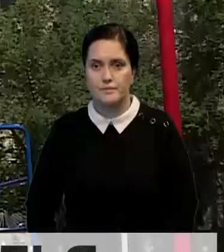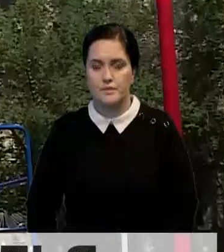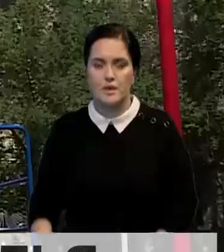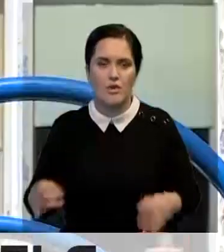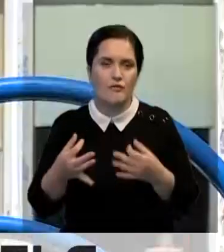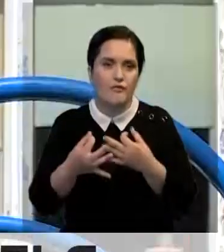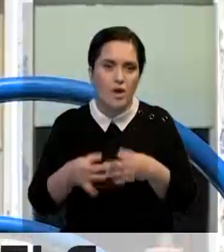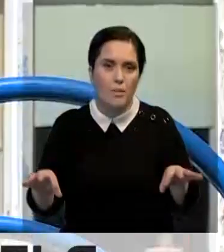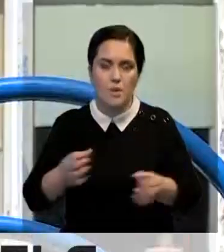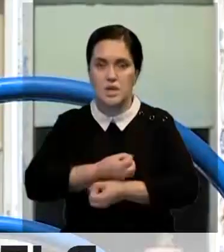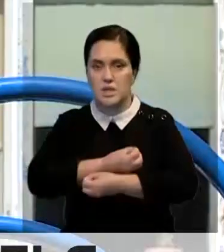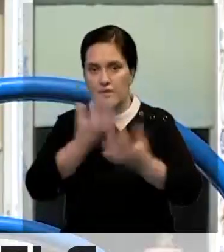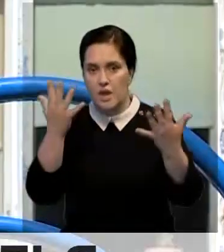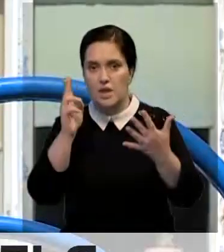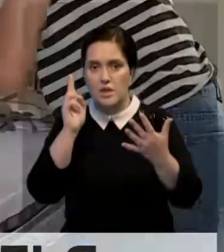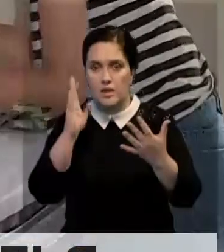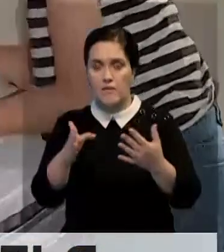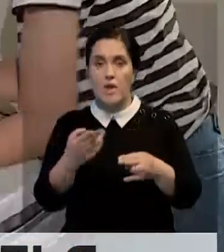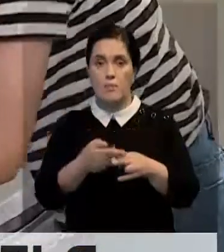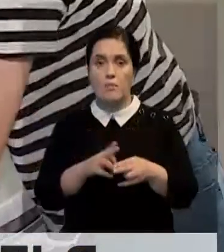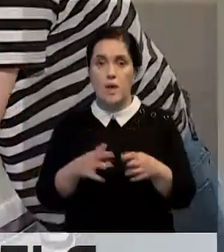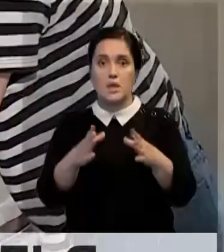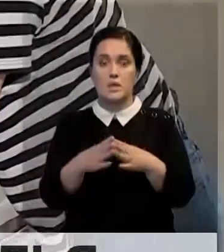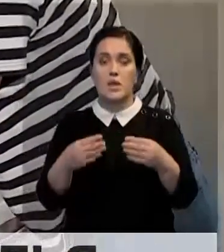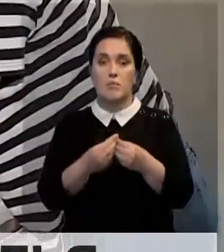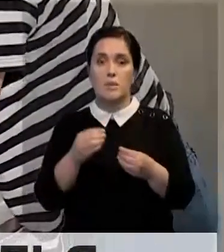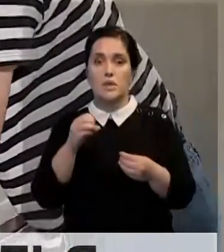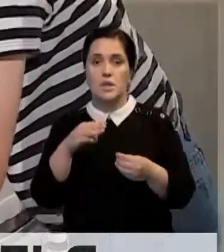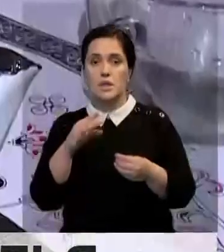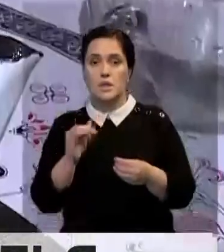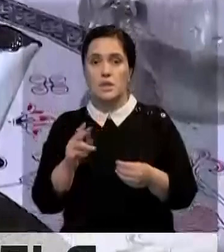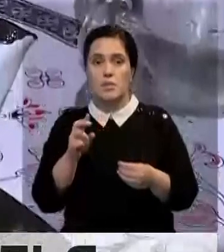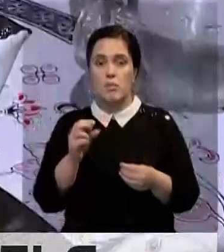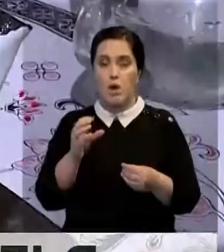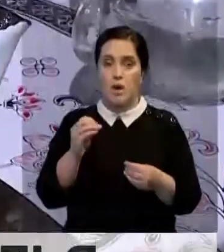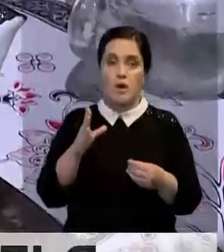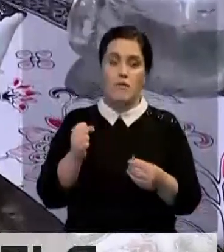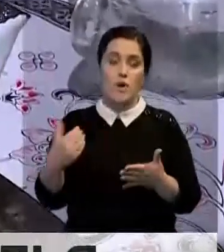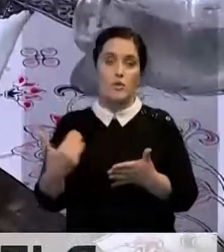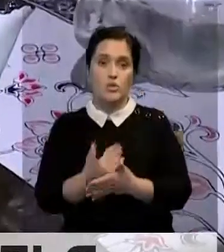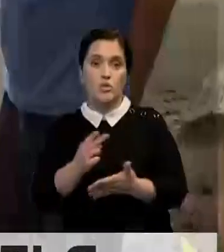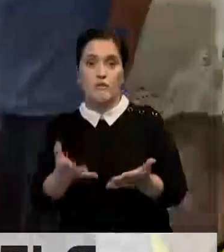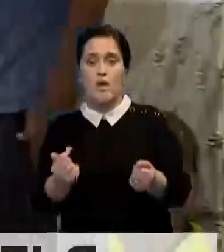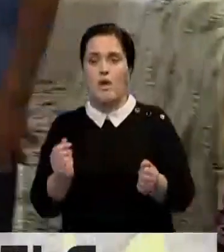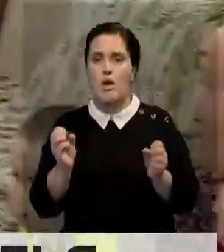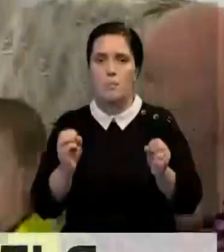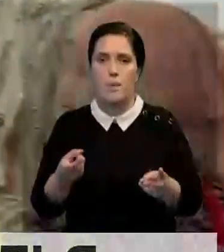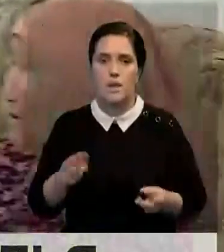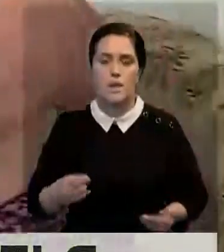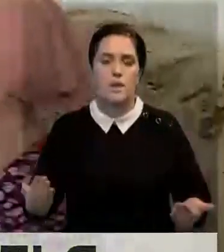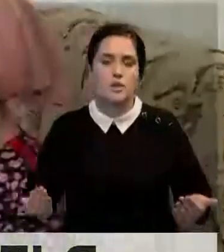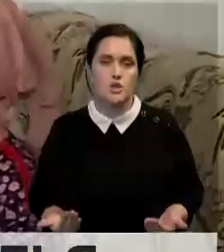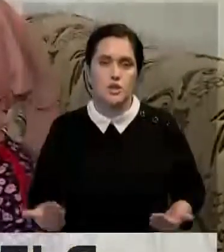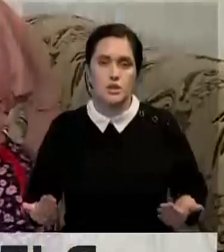Просторная, светлая квартира, а главное безопасная. Семья Етикбаевых празднует новоселье. Старое жилье было опасным для жизни,